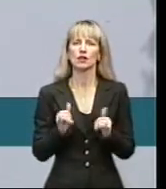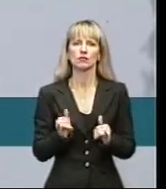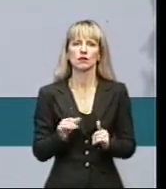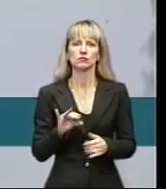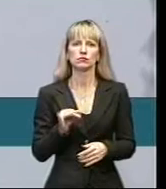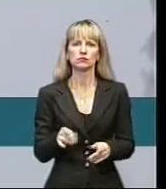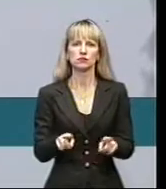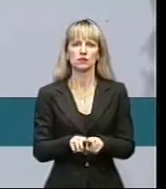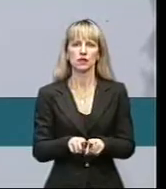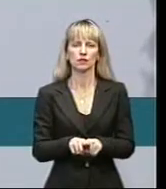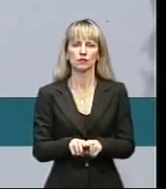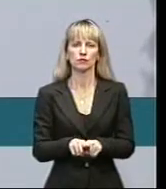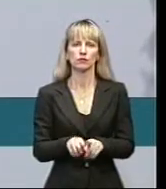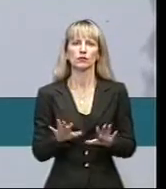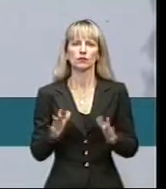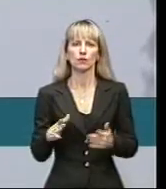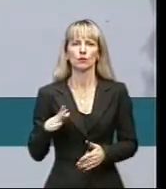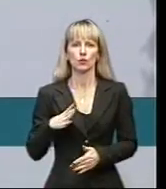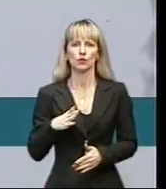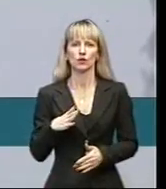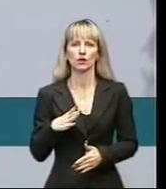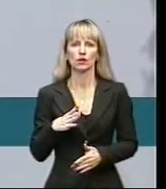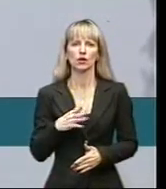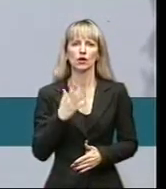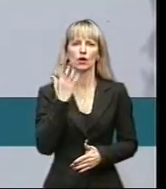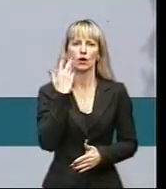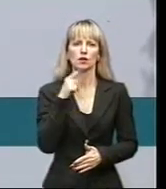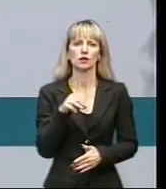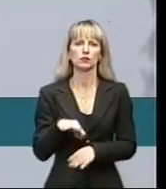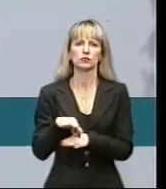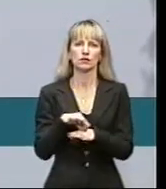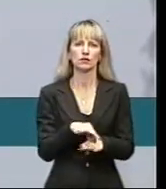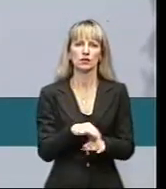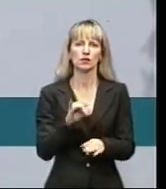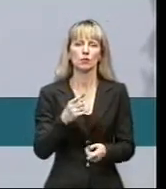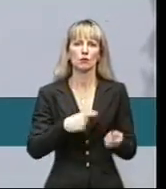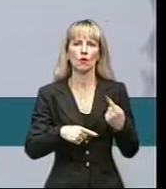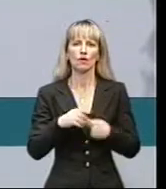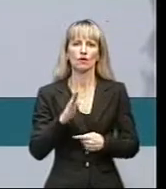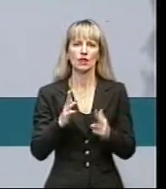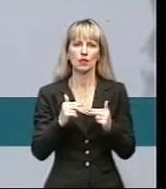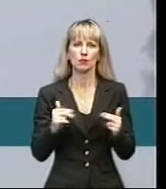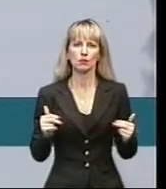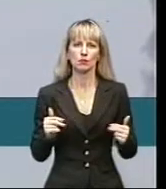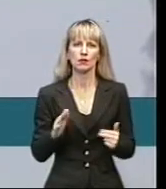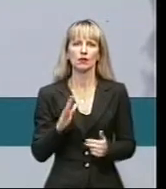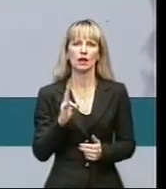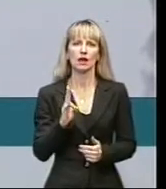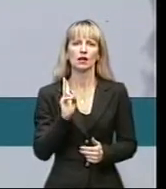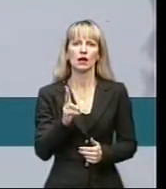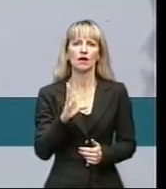такі випадки траплялися. Коли її привезли, вже повернули в Дніпропетровськ у НКВС